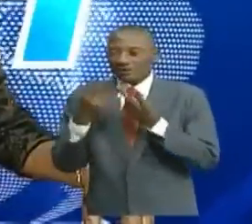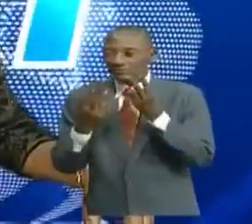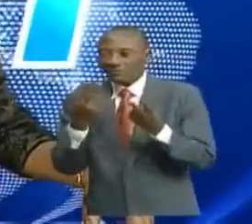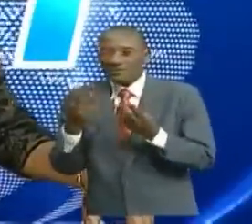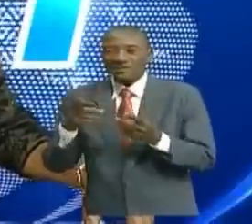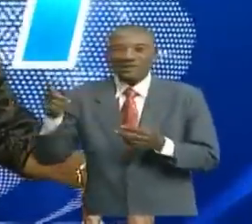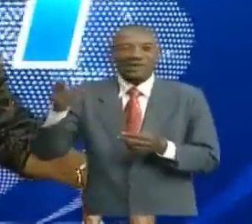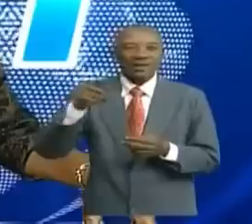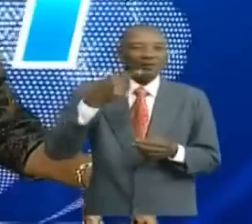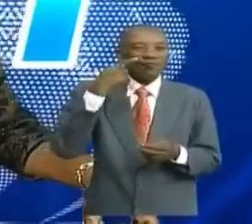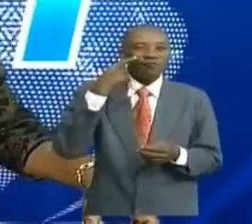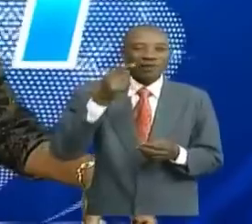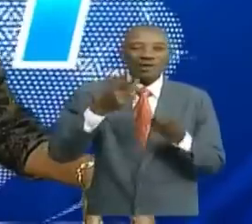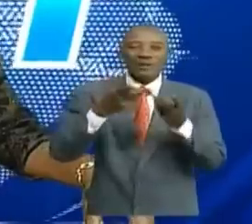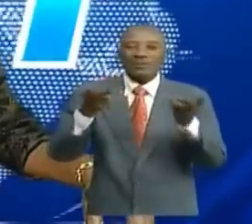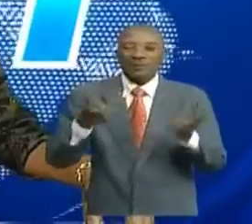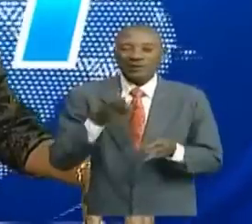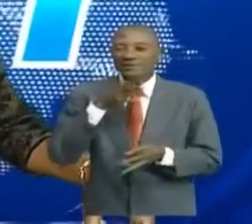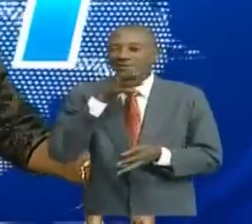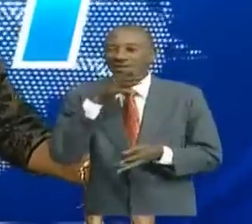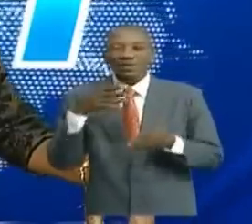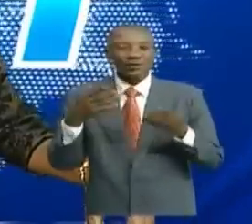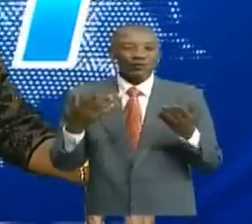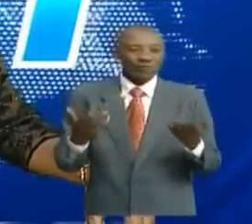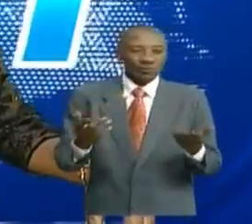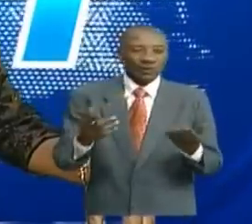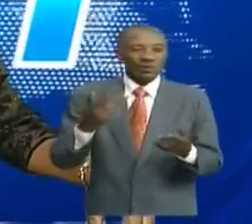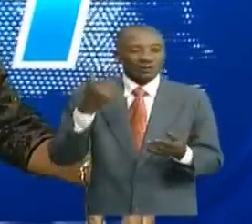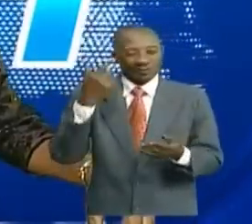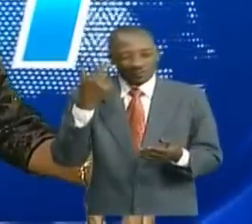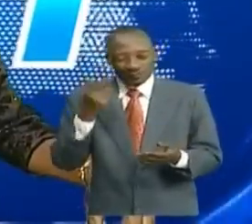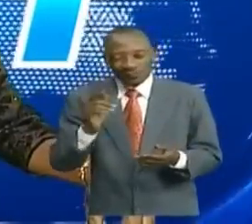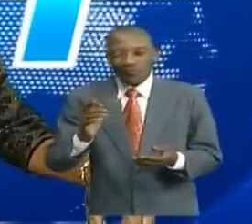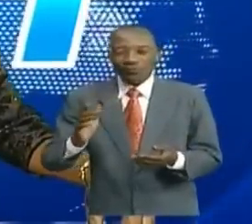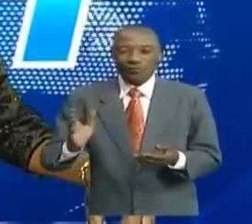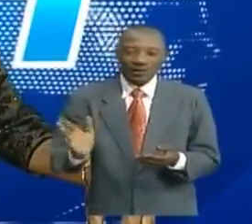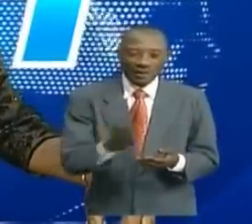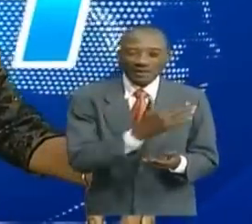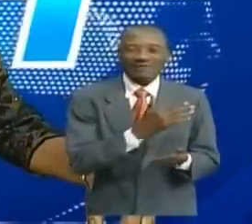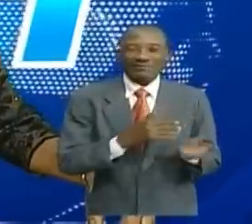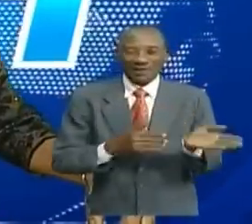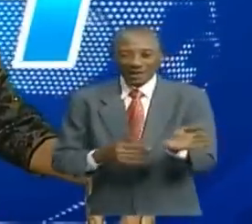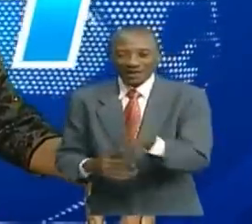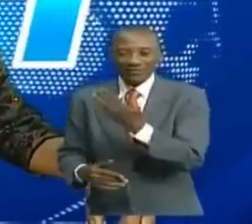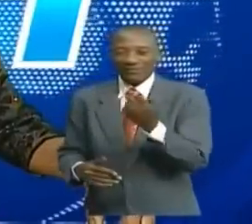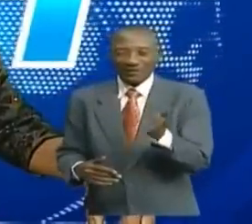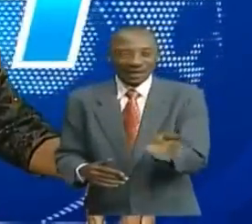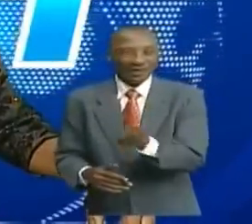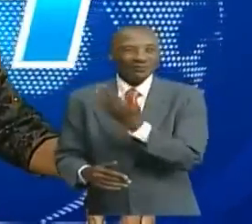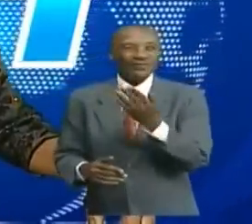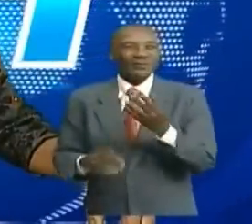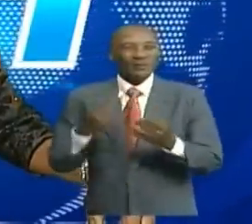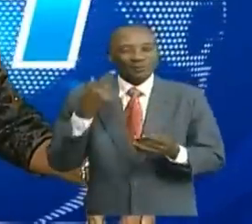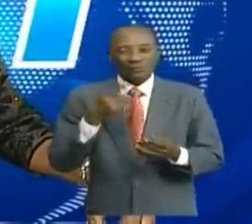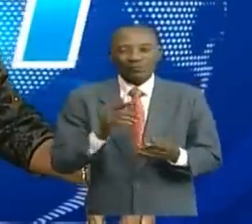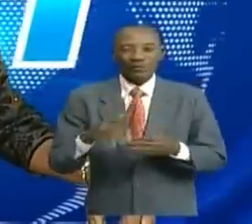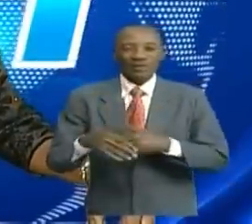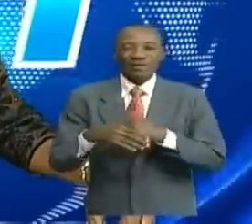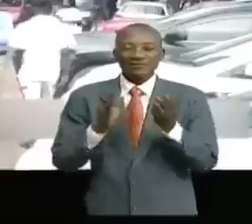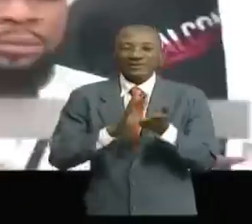de relever les défis après la visite de grands sites de sa municipalité. Commentaire Gubles